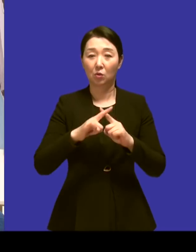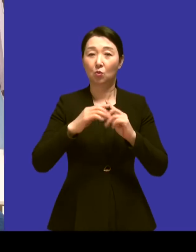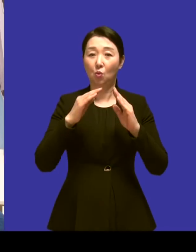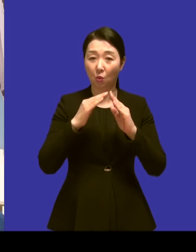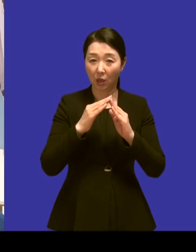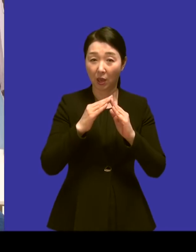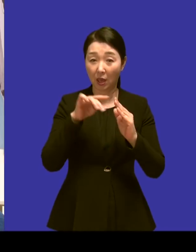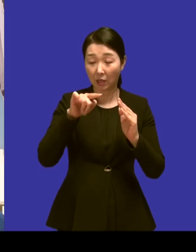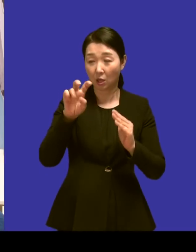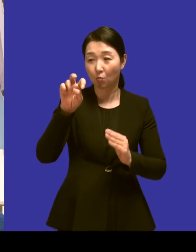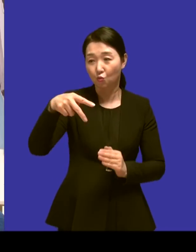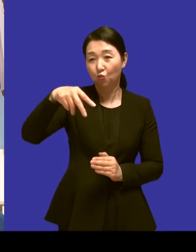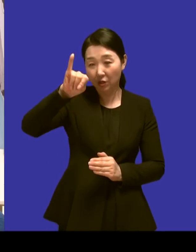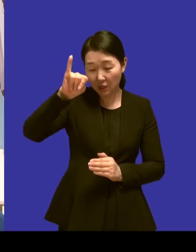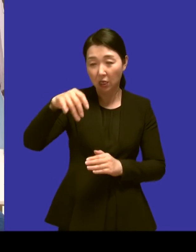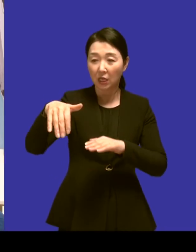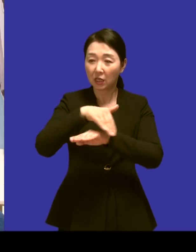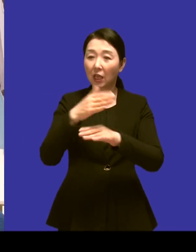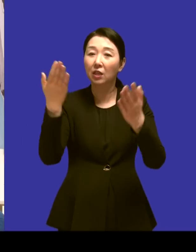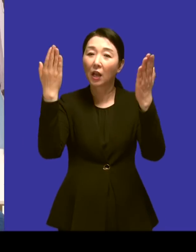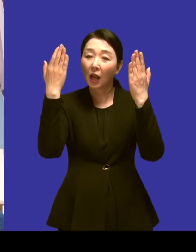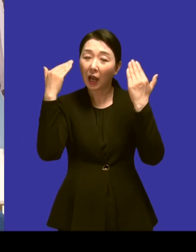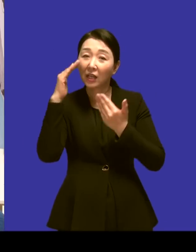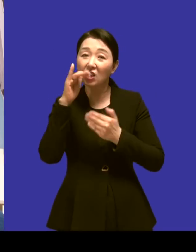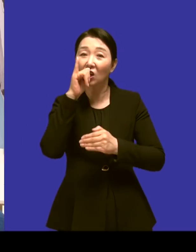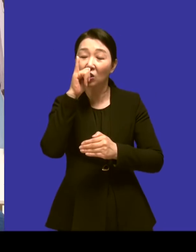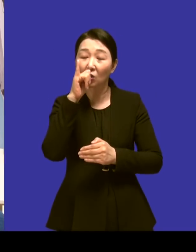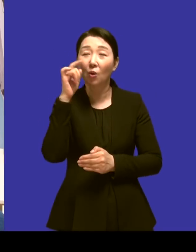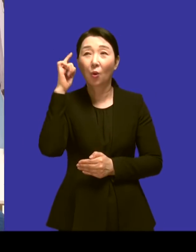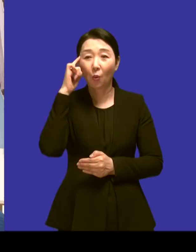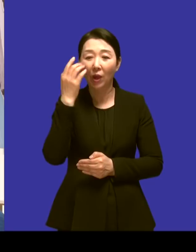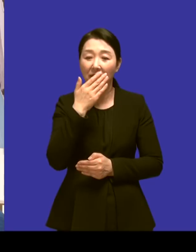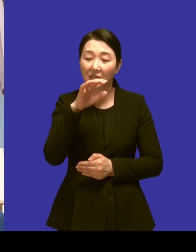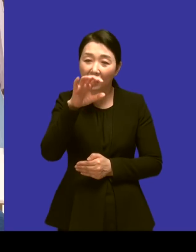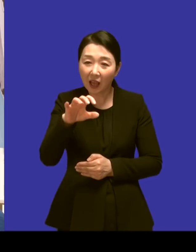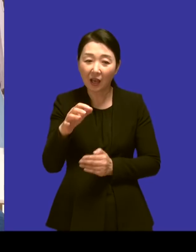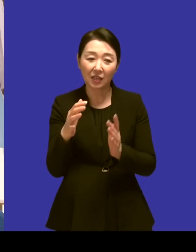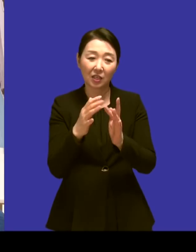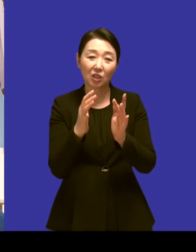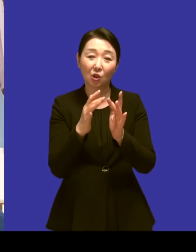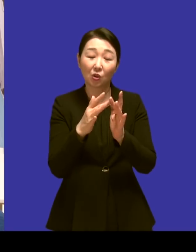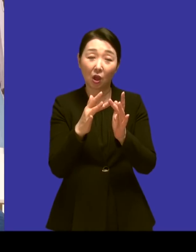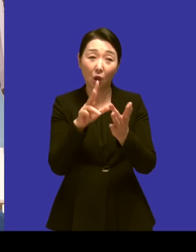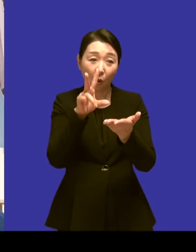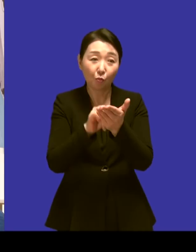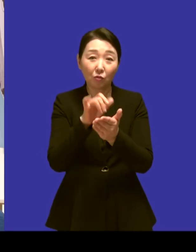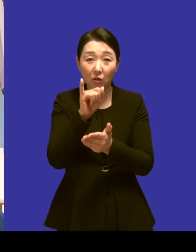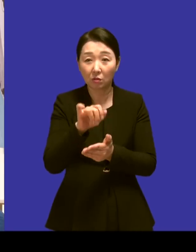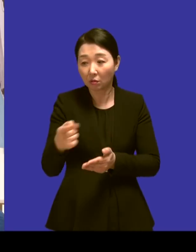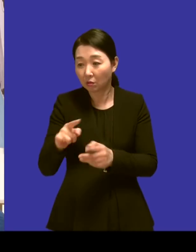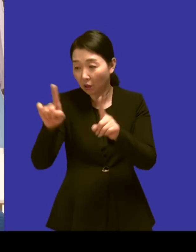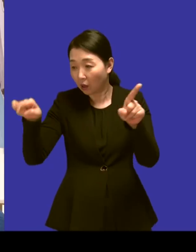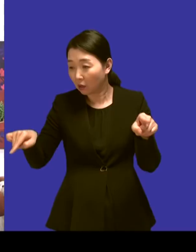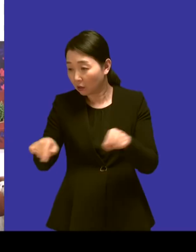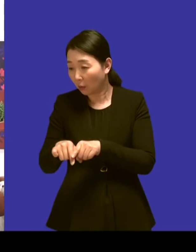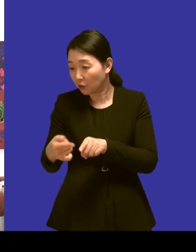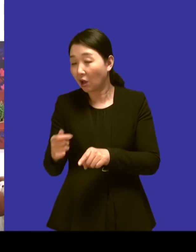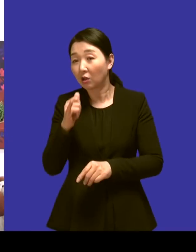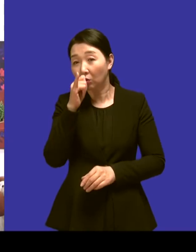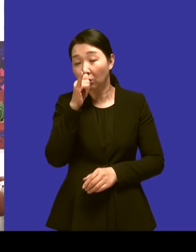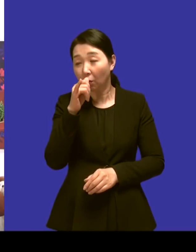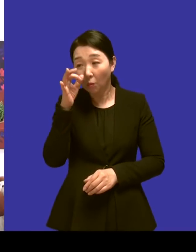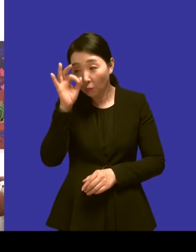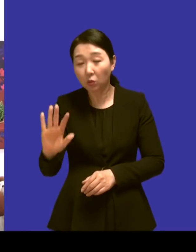무디를 다니는 학생이 있었어요. 네. 근데 그 학생이 이제 식당에서 온라인 퀴즈를 보는데 네. 답지가 옆에 책에 있어요. 네.